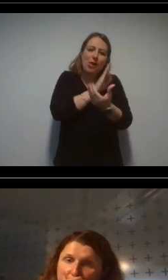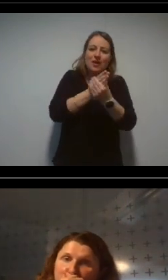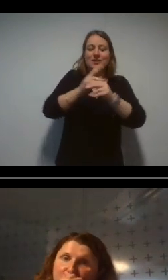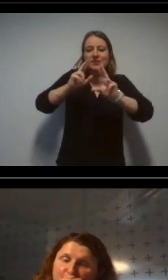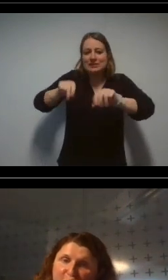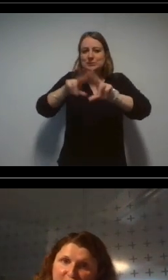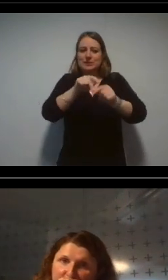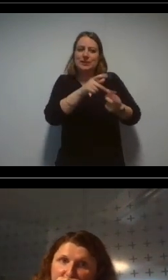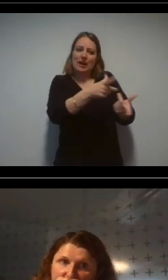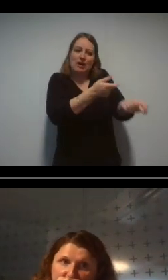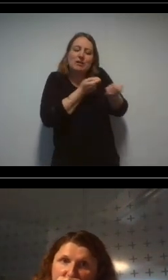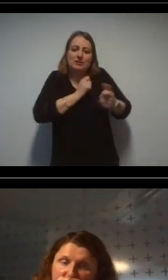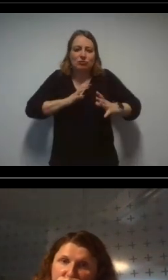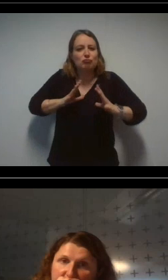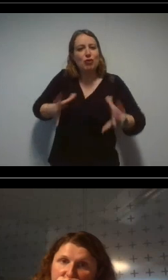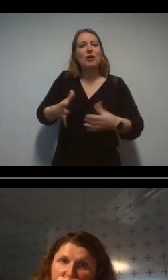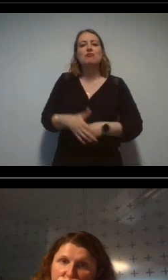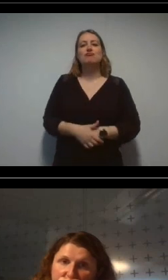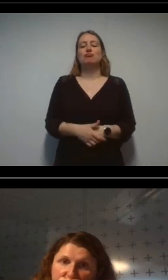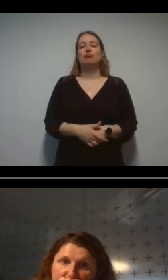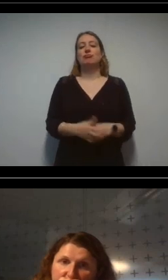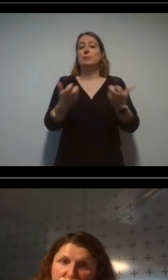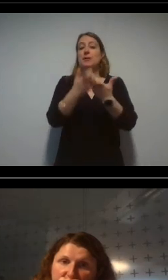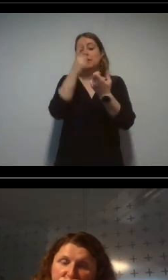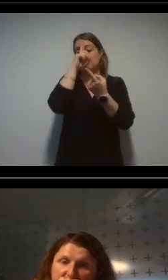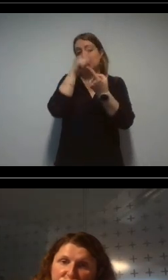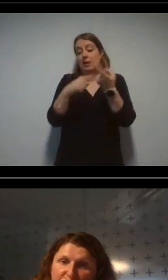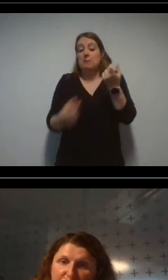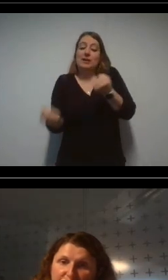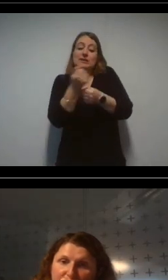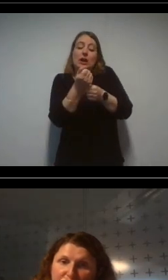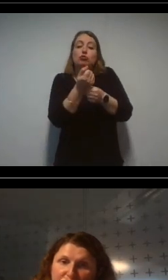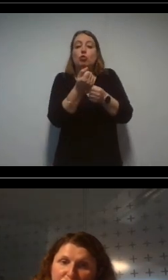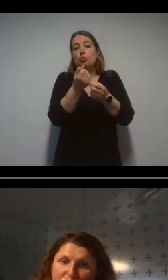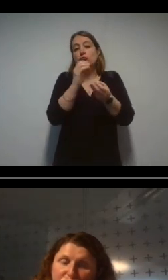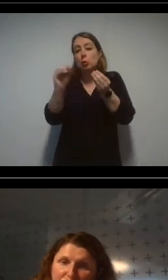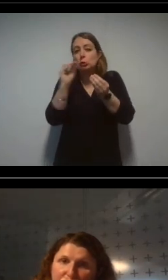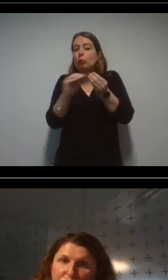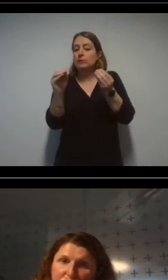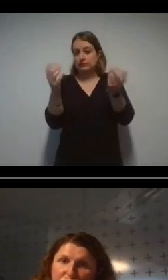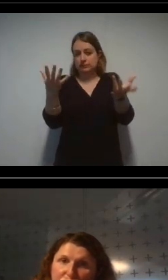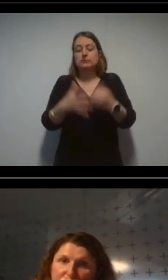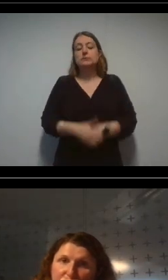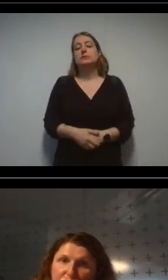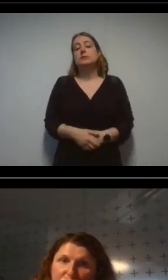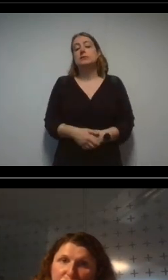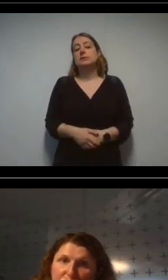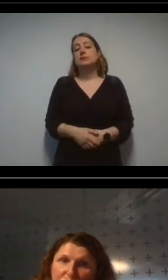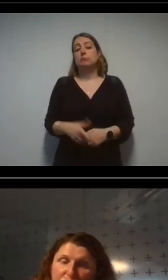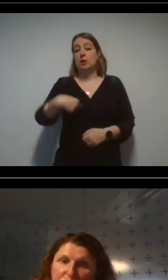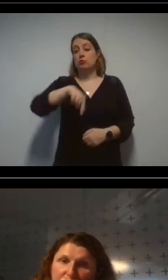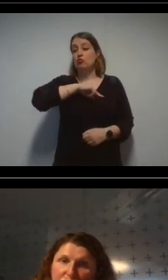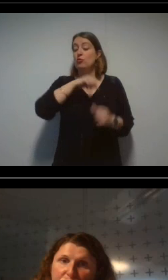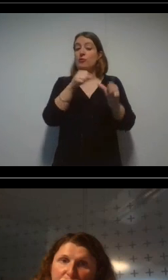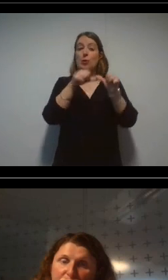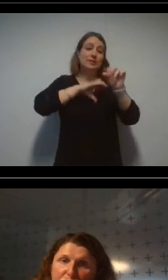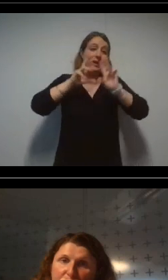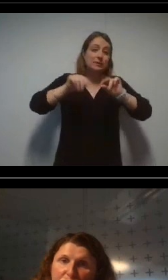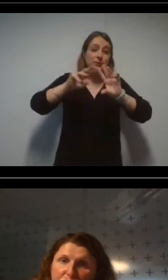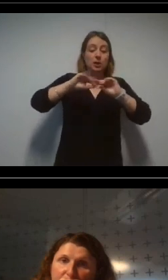justement, Servane, sur la création, conception d'un produit. Bah, nous, on essaie d'expliquer justement un peu comment est-ce que